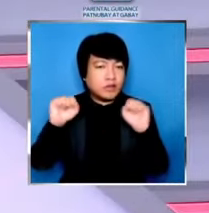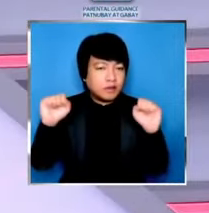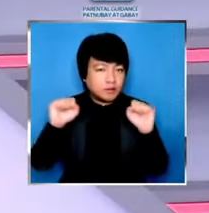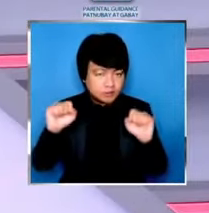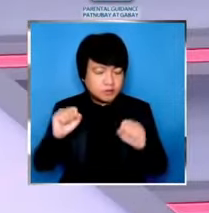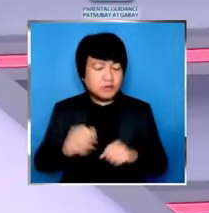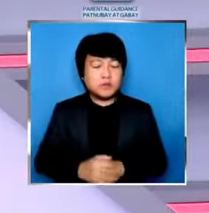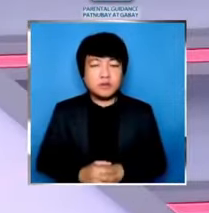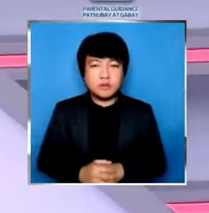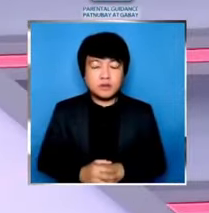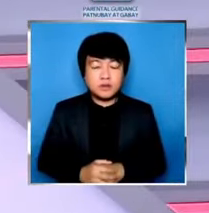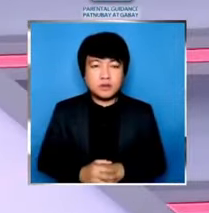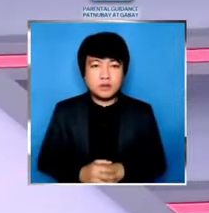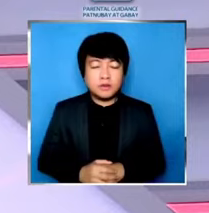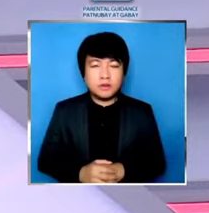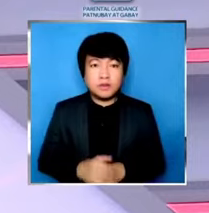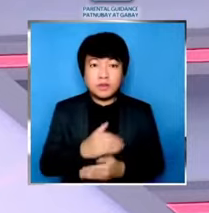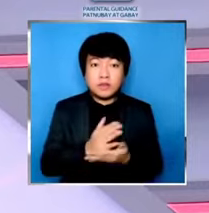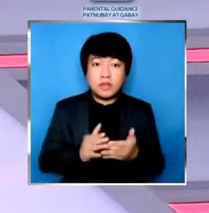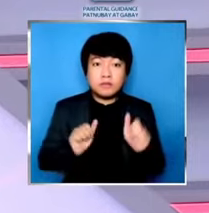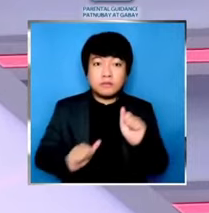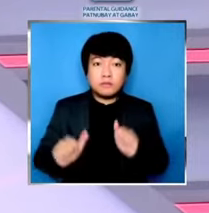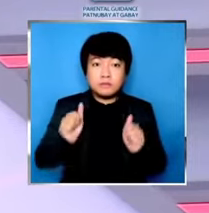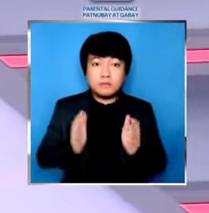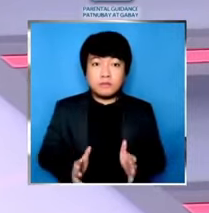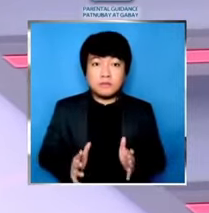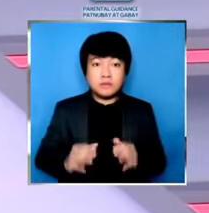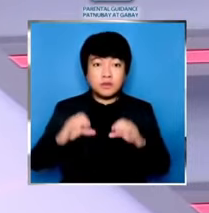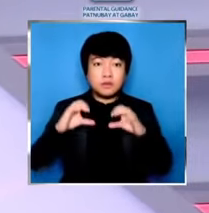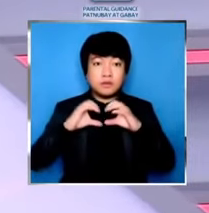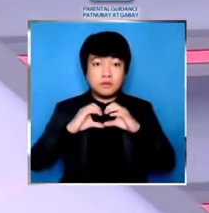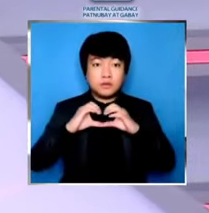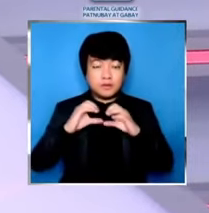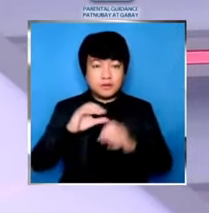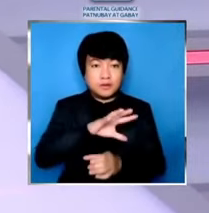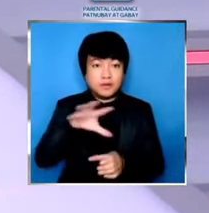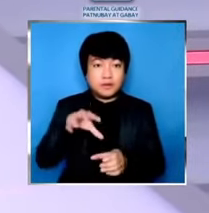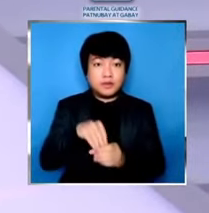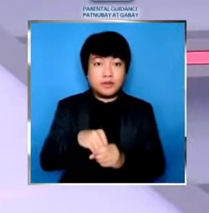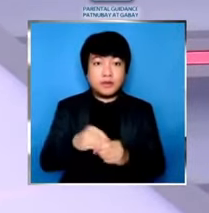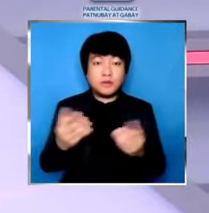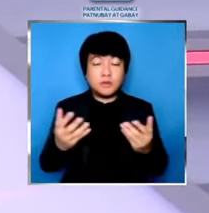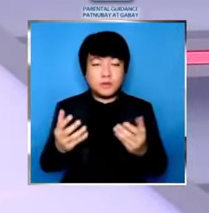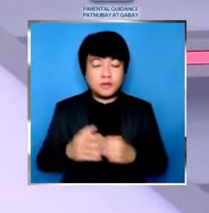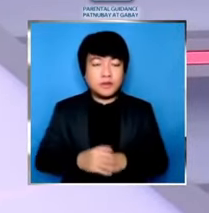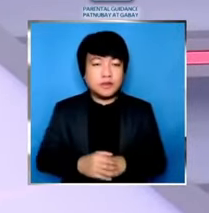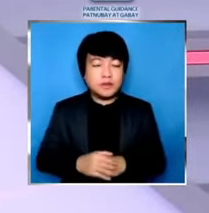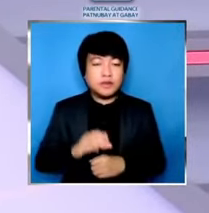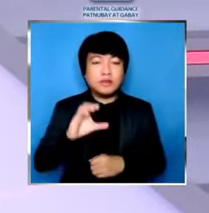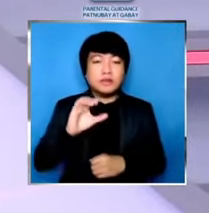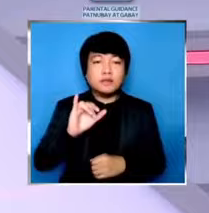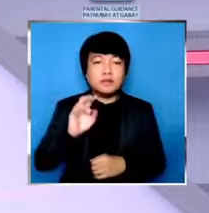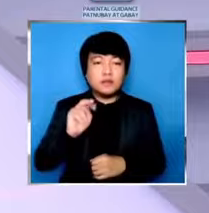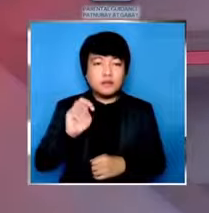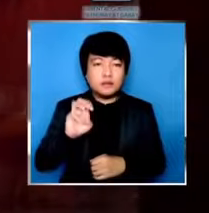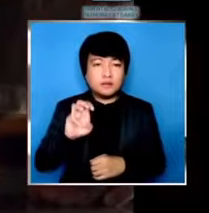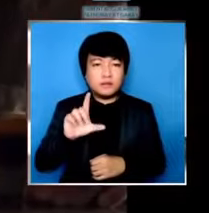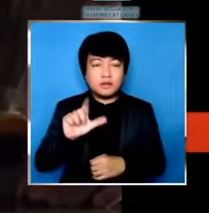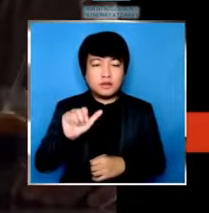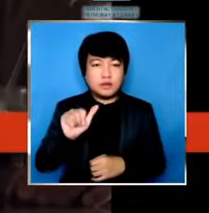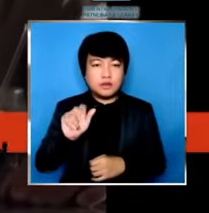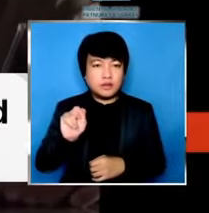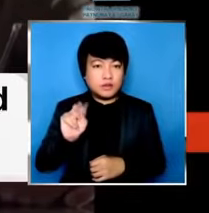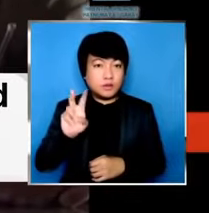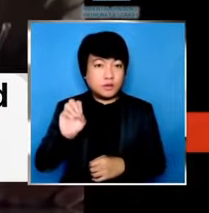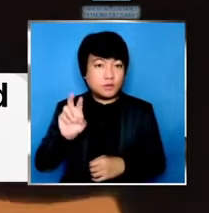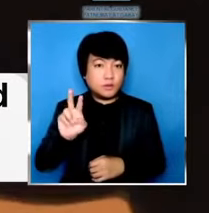Ilang Kapuso stars ang tampok sa mga pelikulang kalahok sa Cinemalaya Philippine Independent Film Festival 2023. Main character